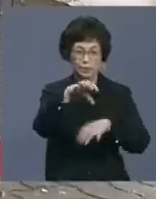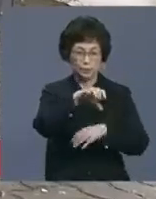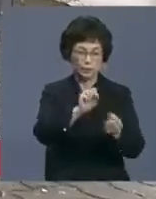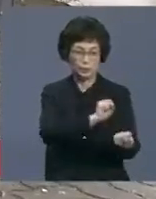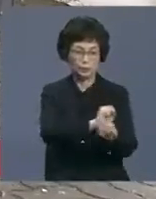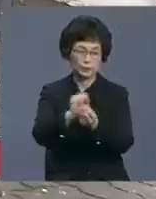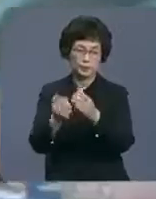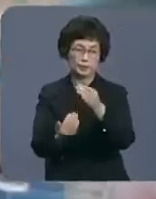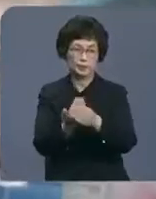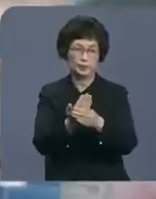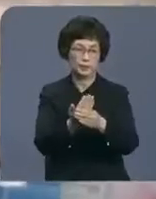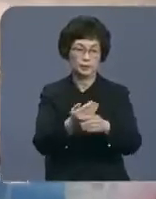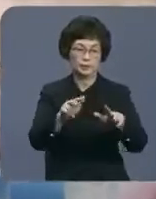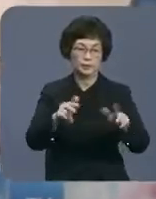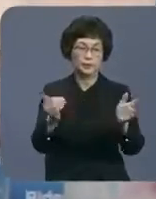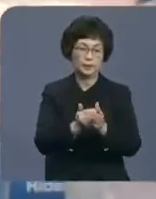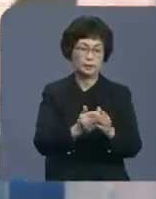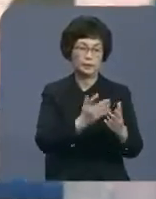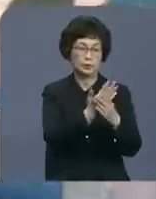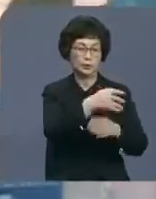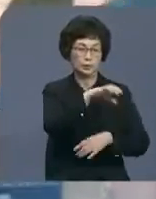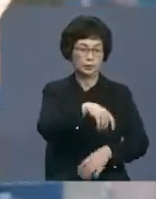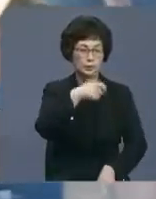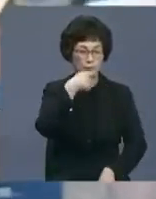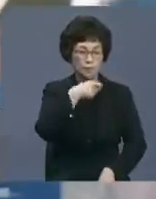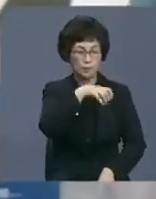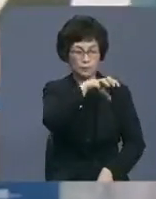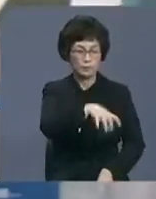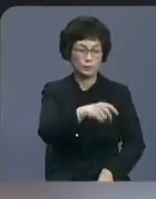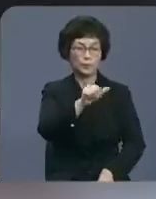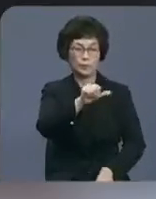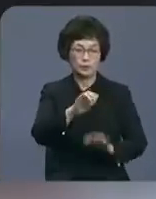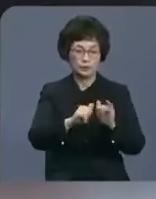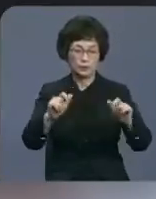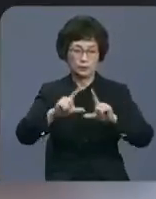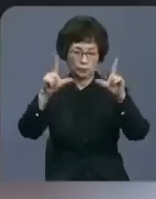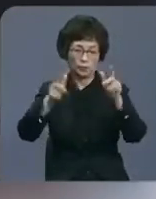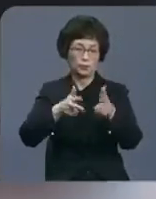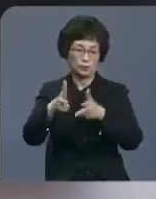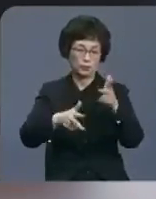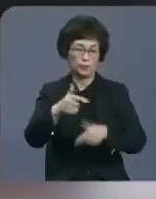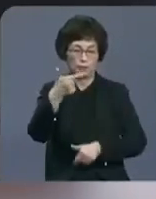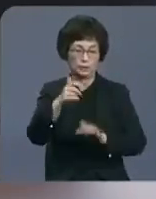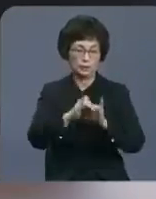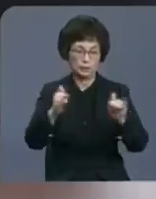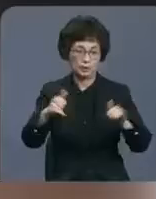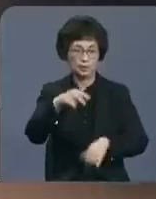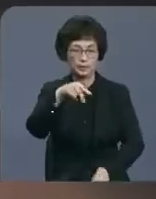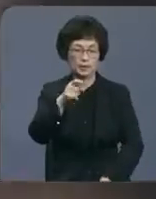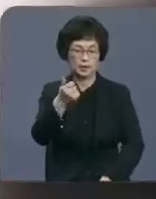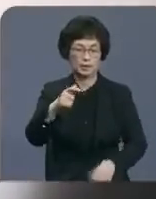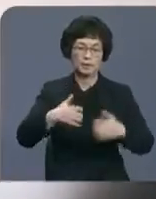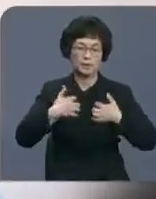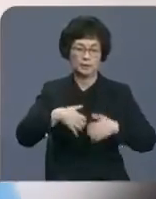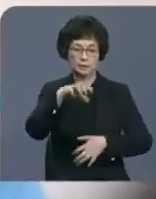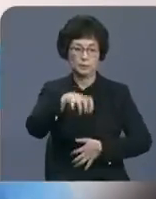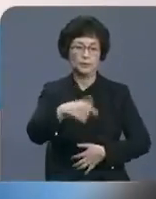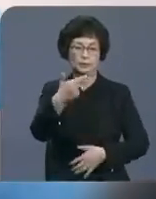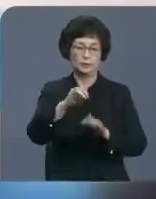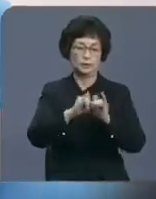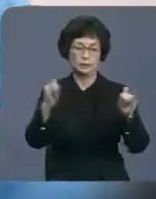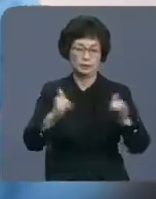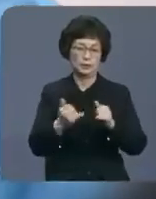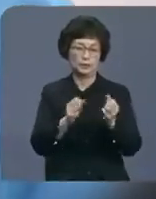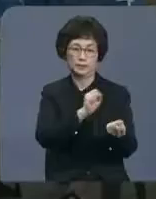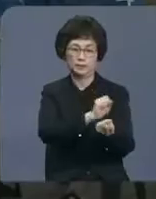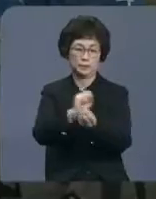발생했습니다 지금까지 동맥 5 음식점 5명 동구 사업체 6명을 비롯해 사고 pc 방에서도 6명이